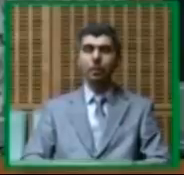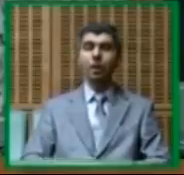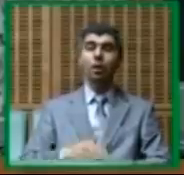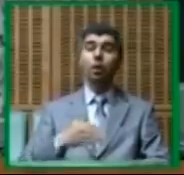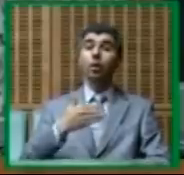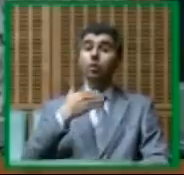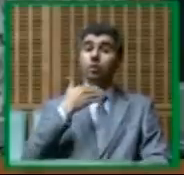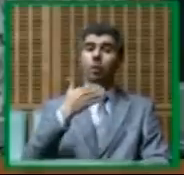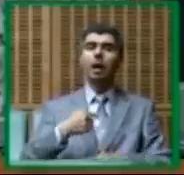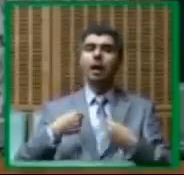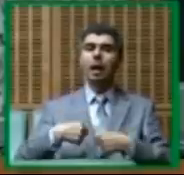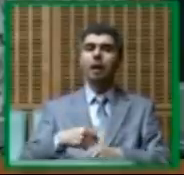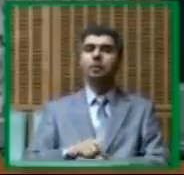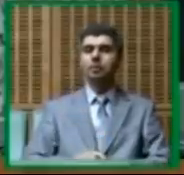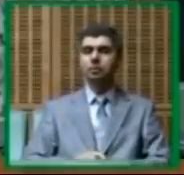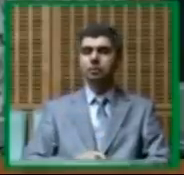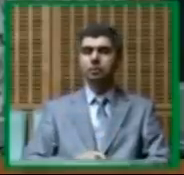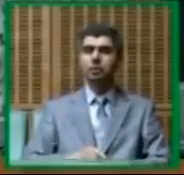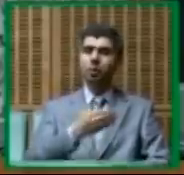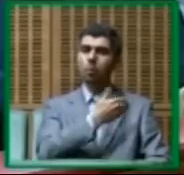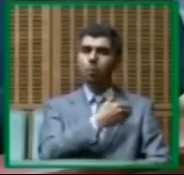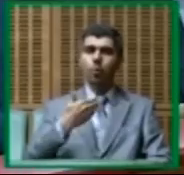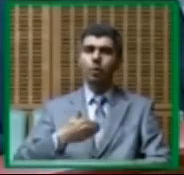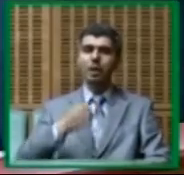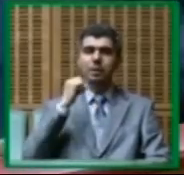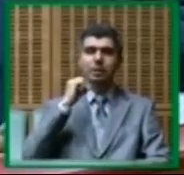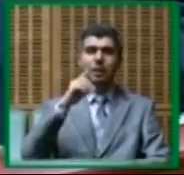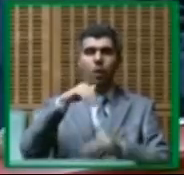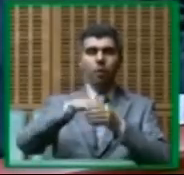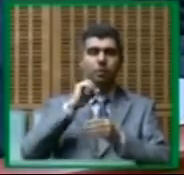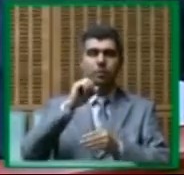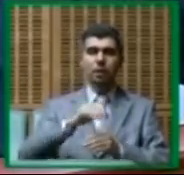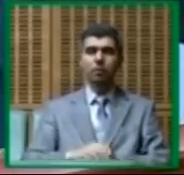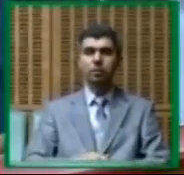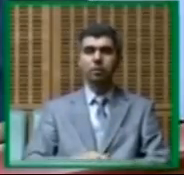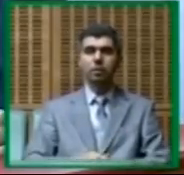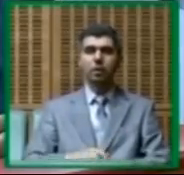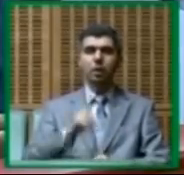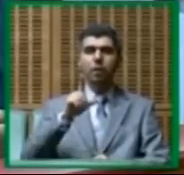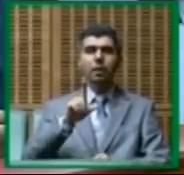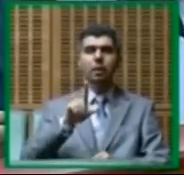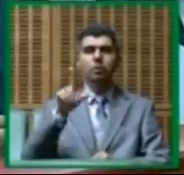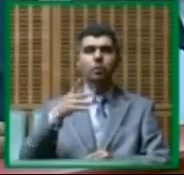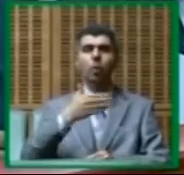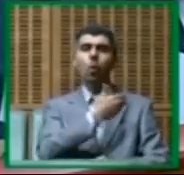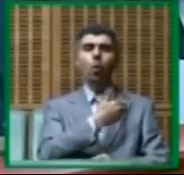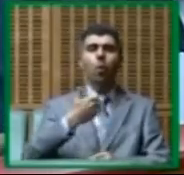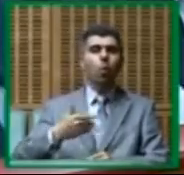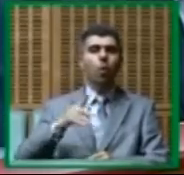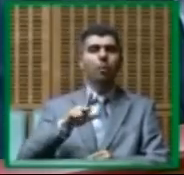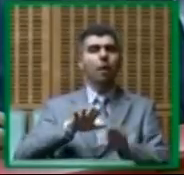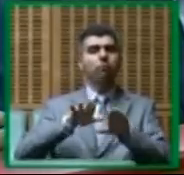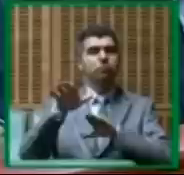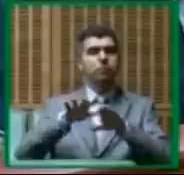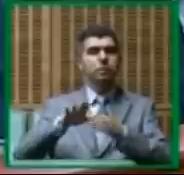شكرا السيد الرئيس وشكرا السيد المستشار المحترم. فيما يتعلق بما قامت به الحكومة من أجل دعم